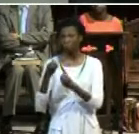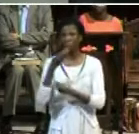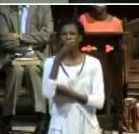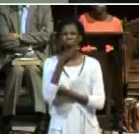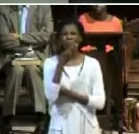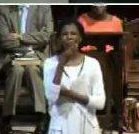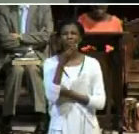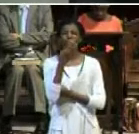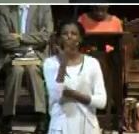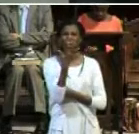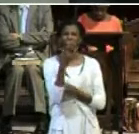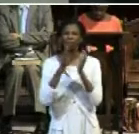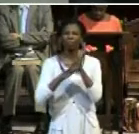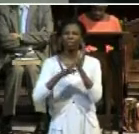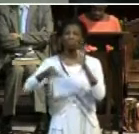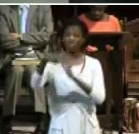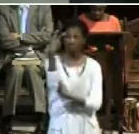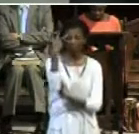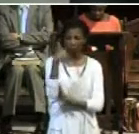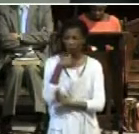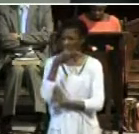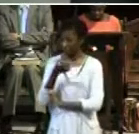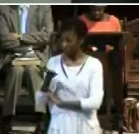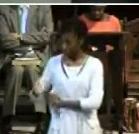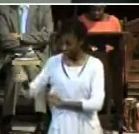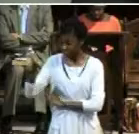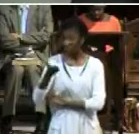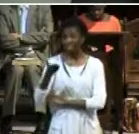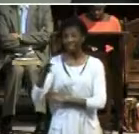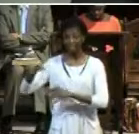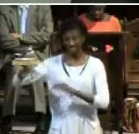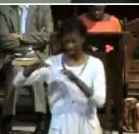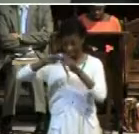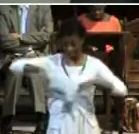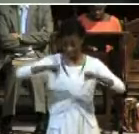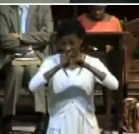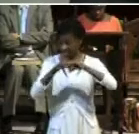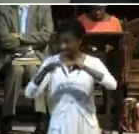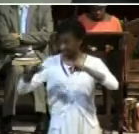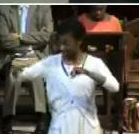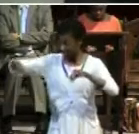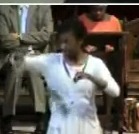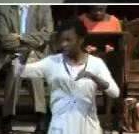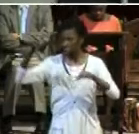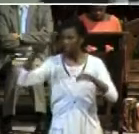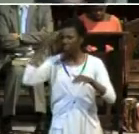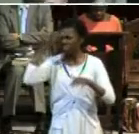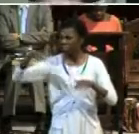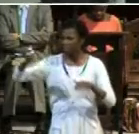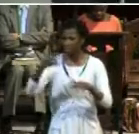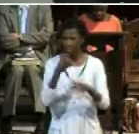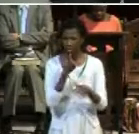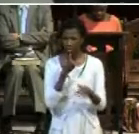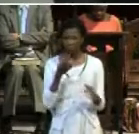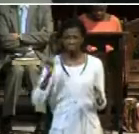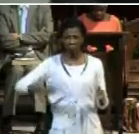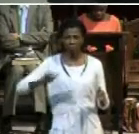verset 13. C'est vous qui êtes le sel de la terre, mais si le sel devient fade, avec